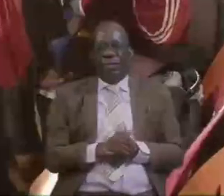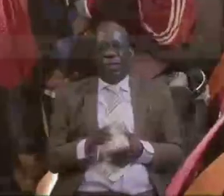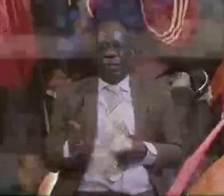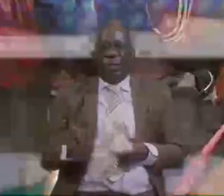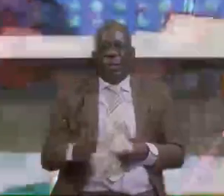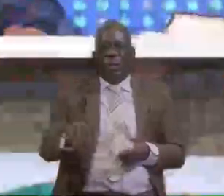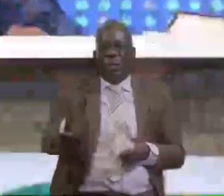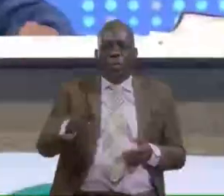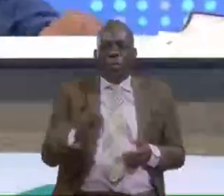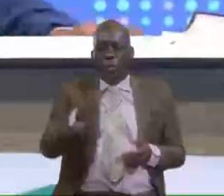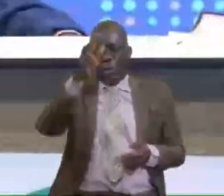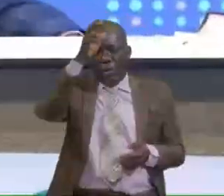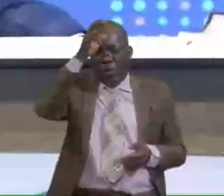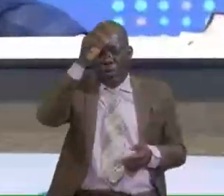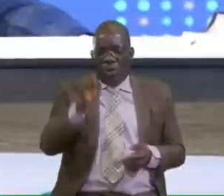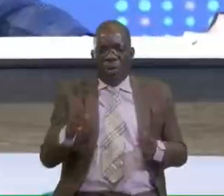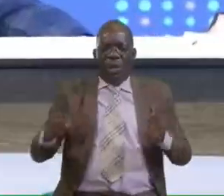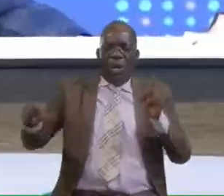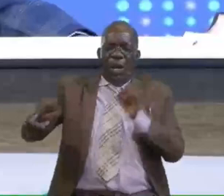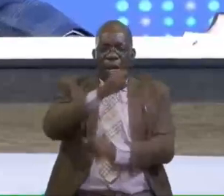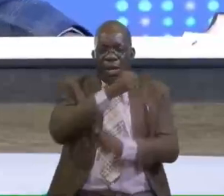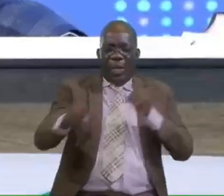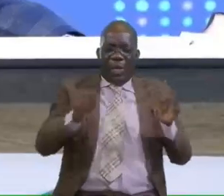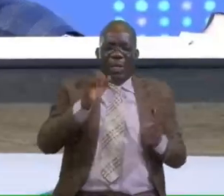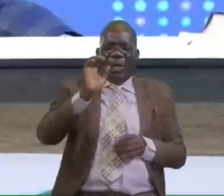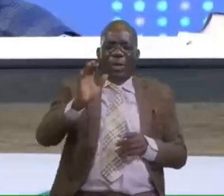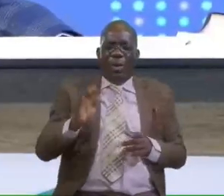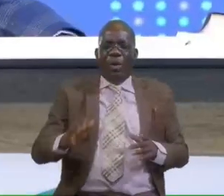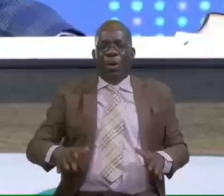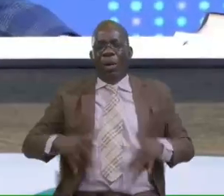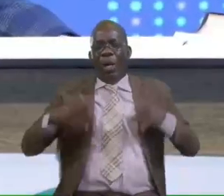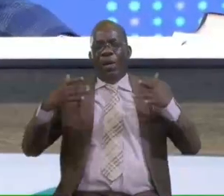Ces démons qui attaquent ta vie,